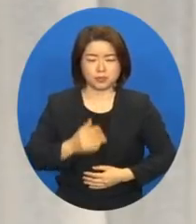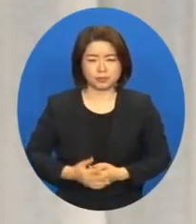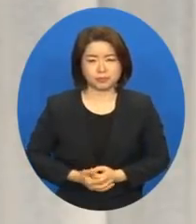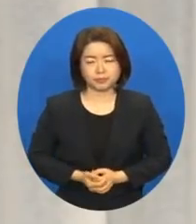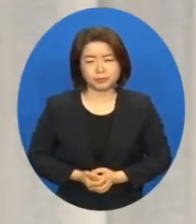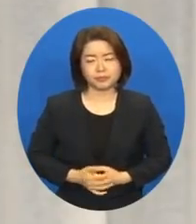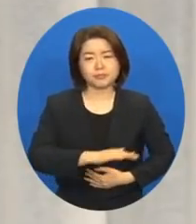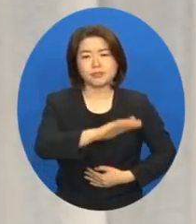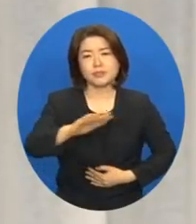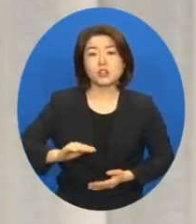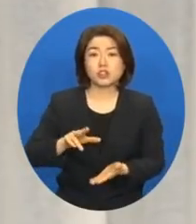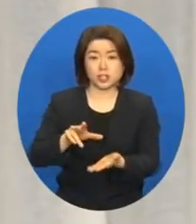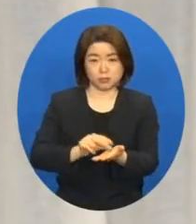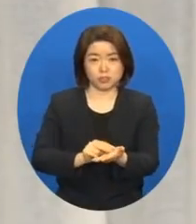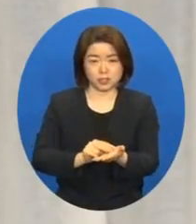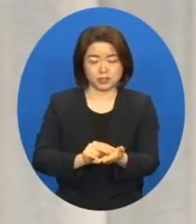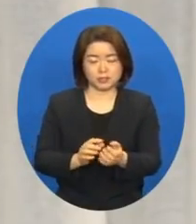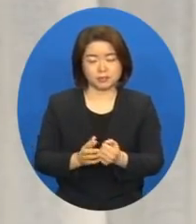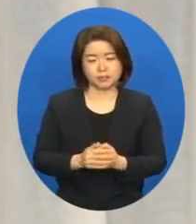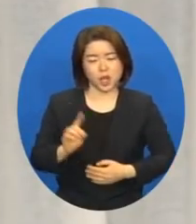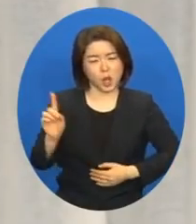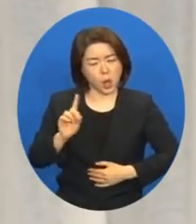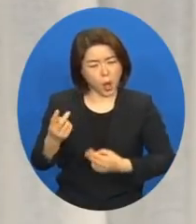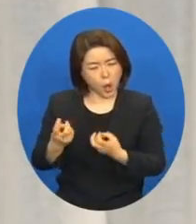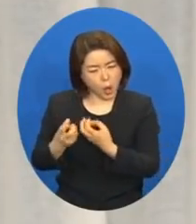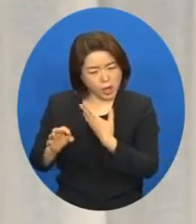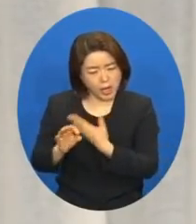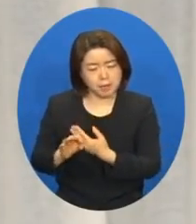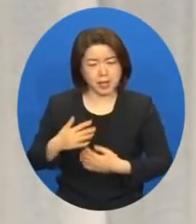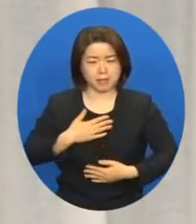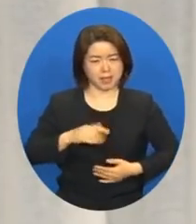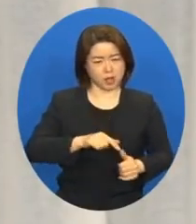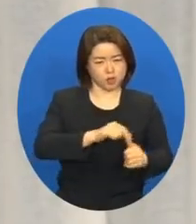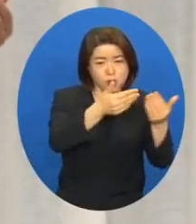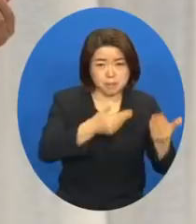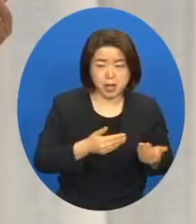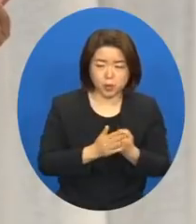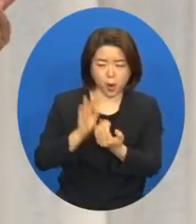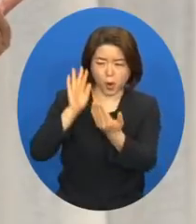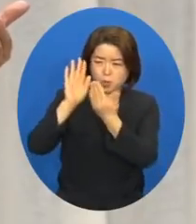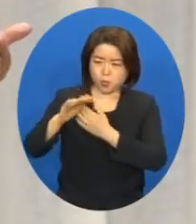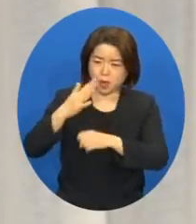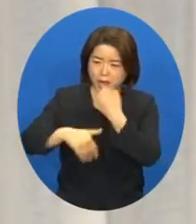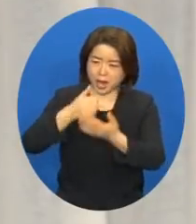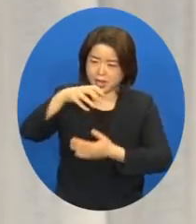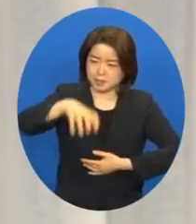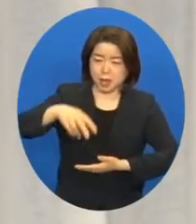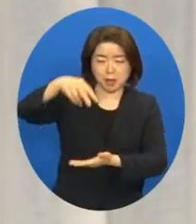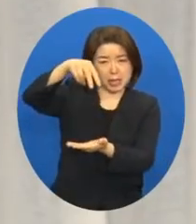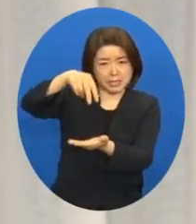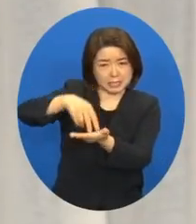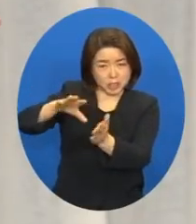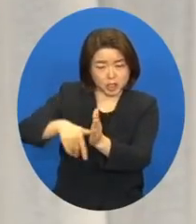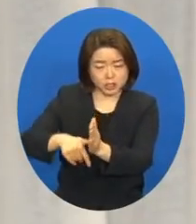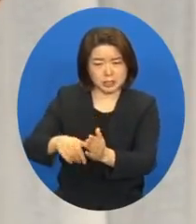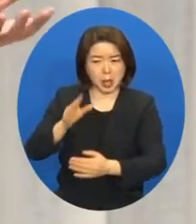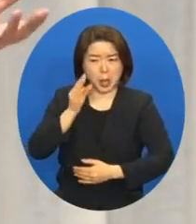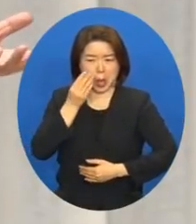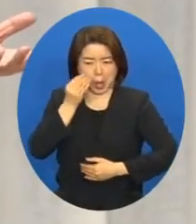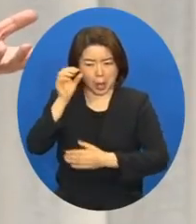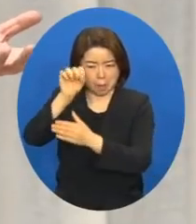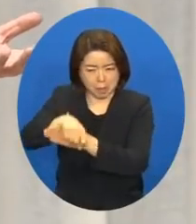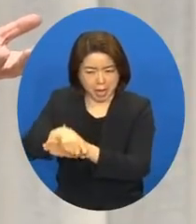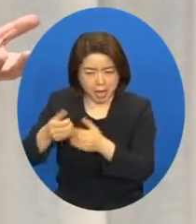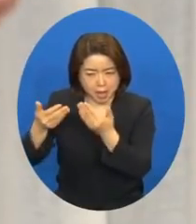우리의 문제는 어떻게 하면 우리가 구원을 받고 나중에 하나님 앞에 갔을 때 용납받을 수 있느냐 하는